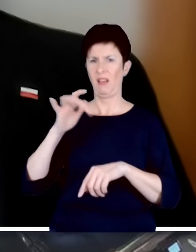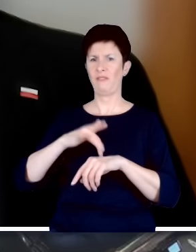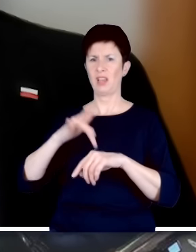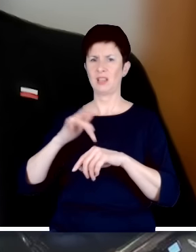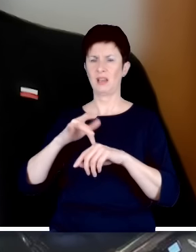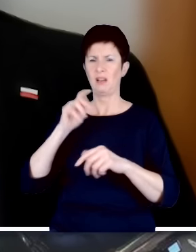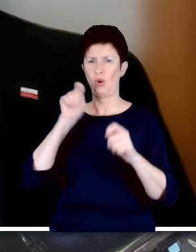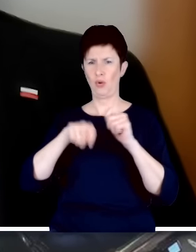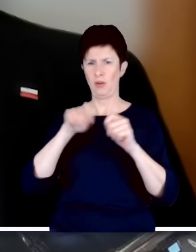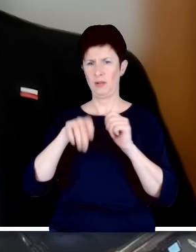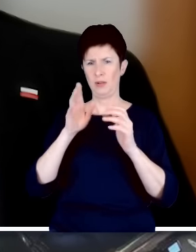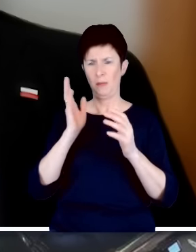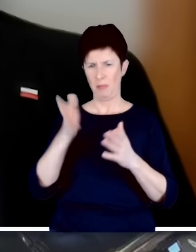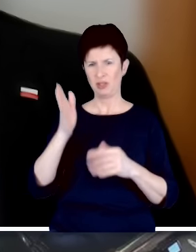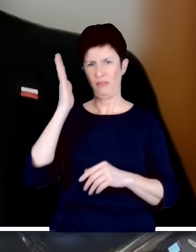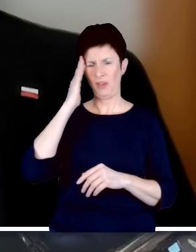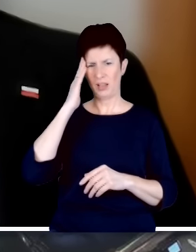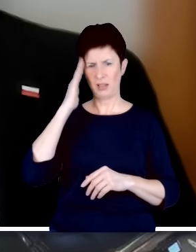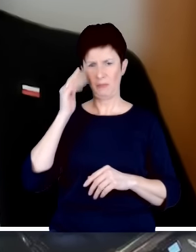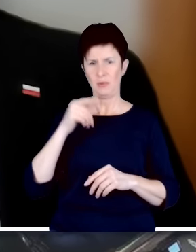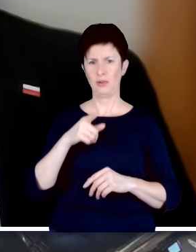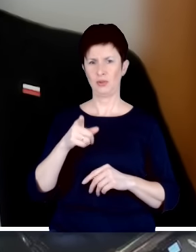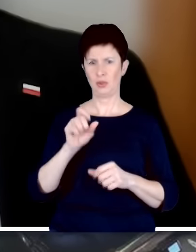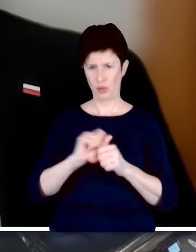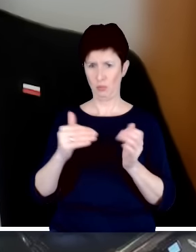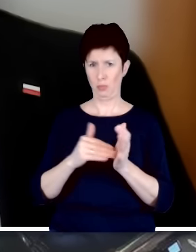CPK jest inwestycją strategiczną i potrzebną dla Polski.